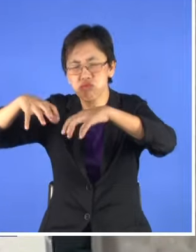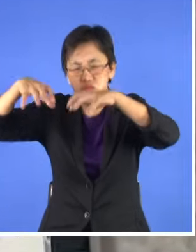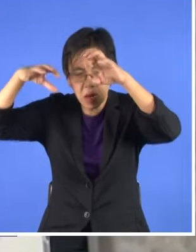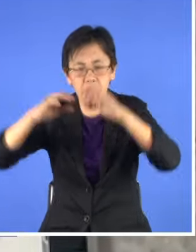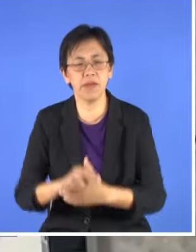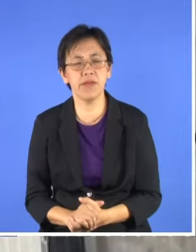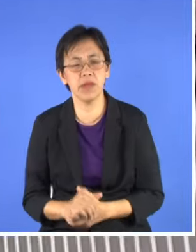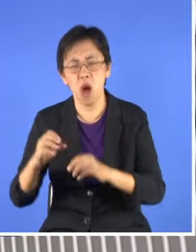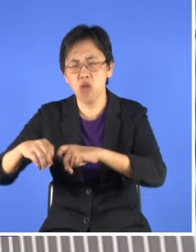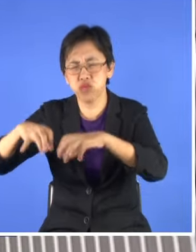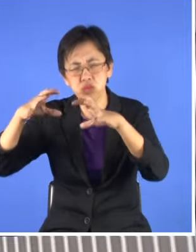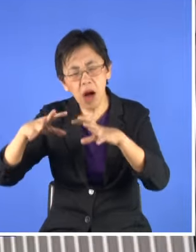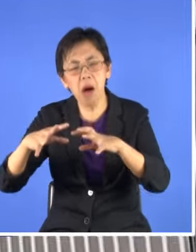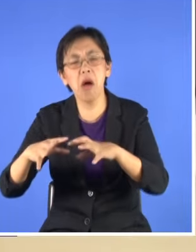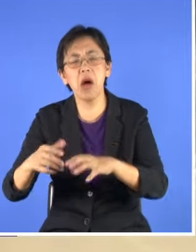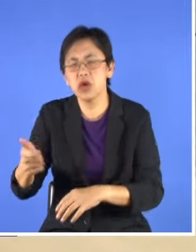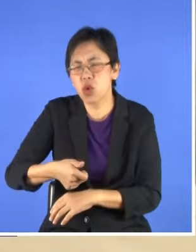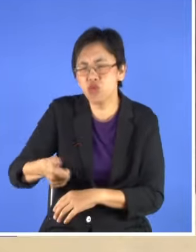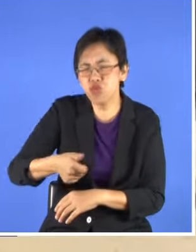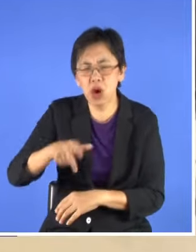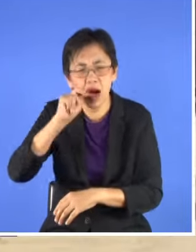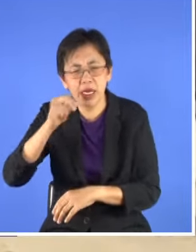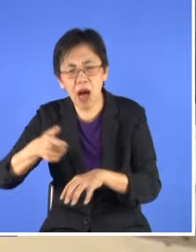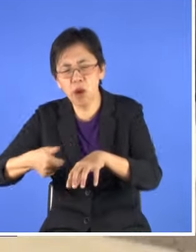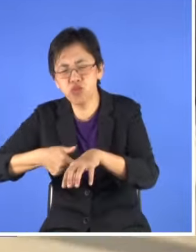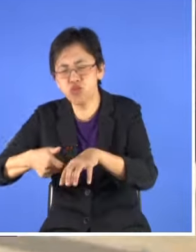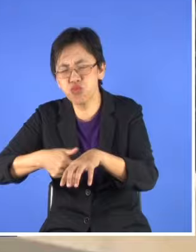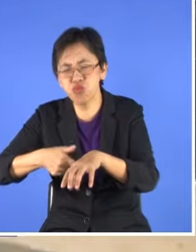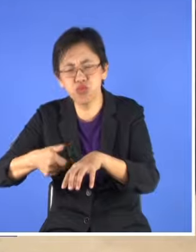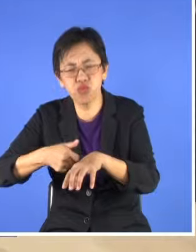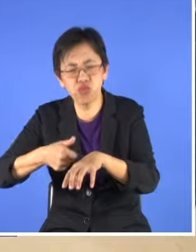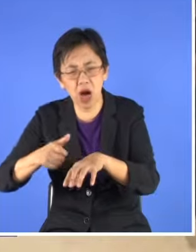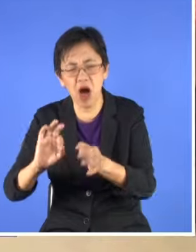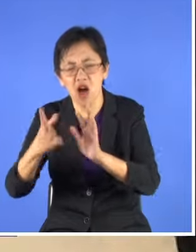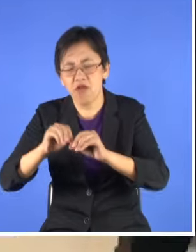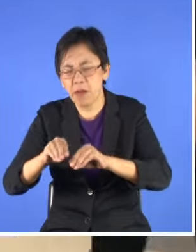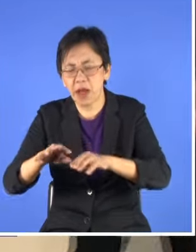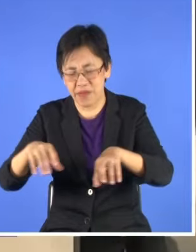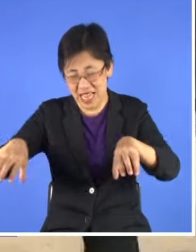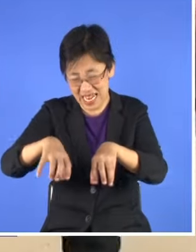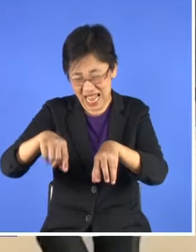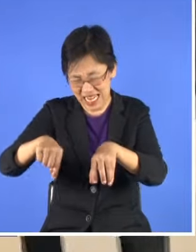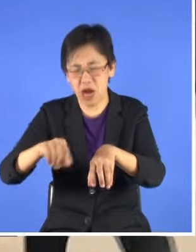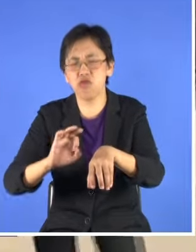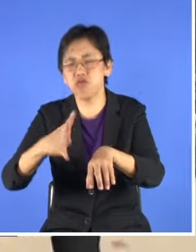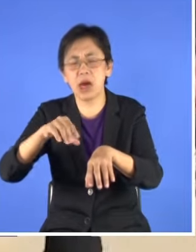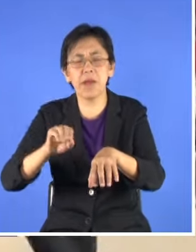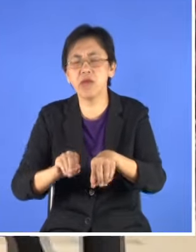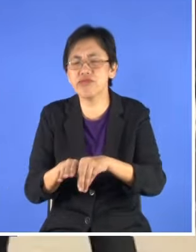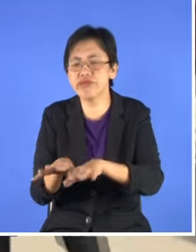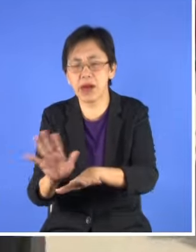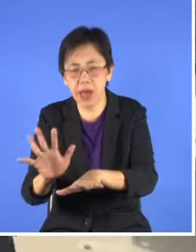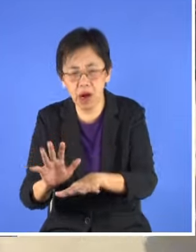ค่ะต้องมีการสกัดกั้นนะฉีดน้ำเลี้ยงเอาไว้ตลอดเวลาเพื่อไม่ให้มันลุกลามไปดังกกดังข้างเคียงใช้เวลาประมาณกว่า